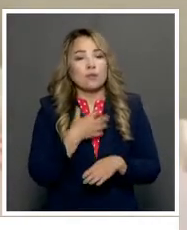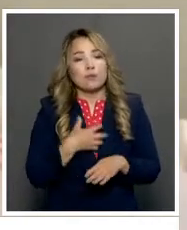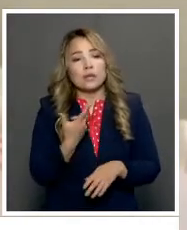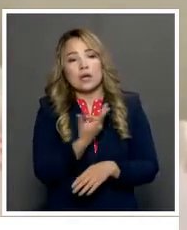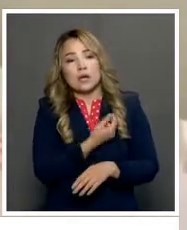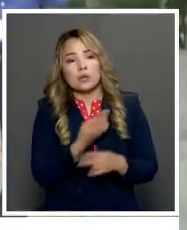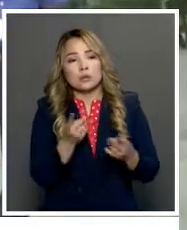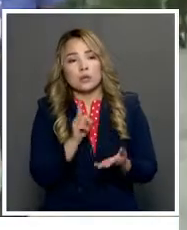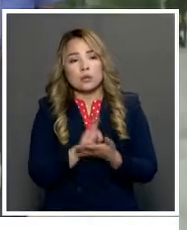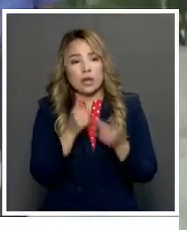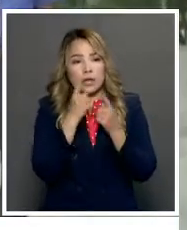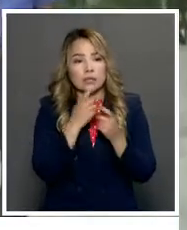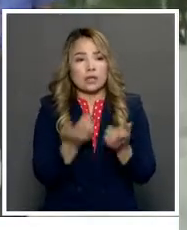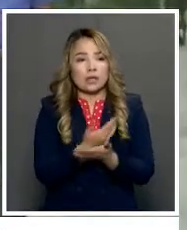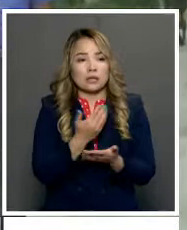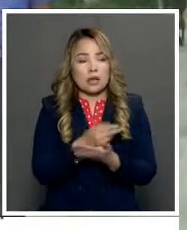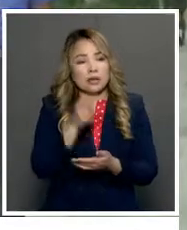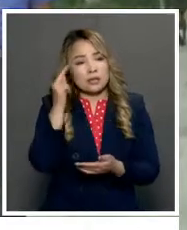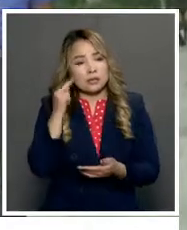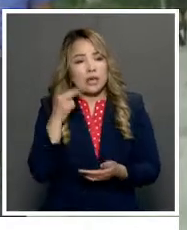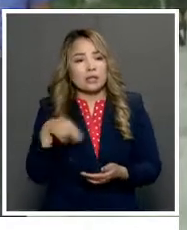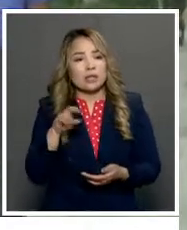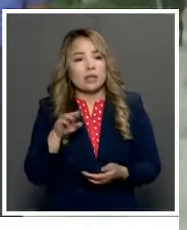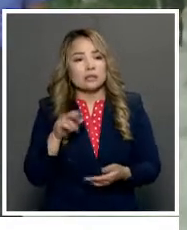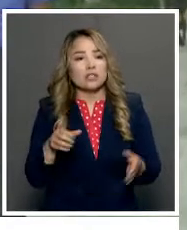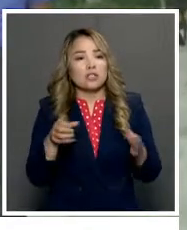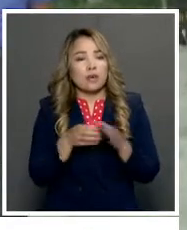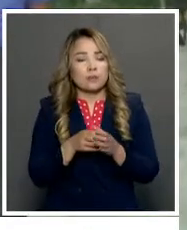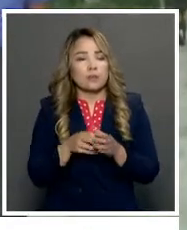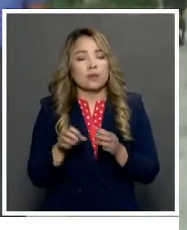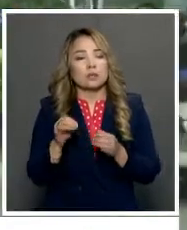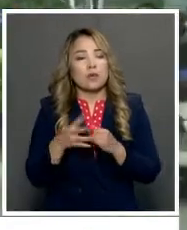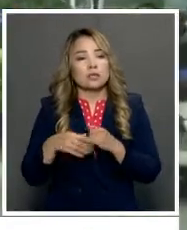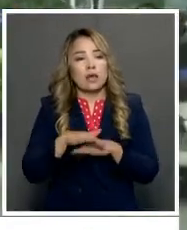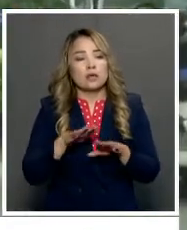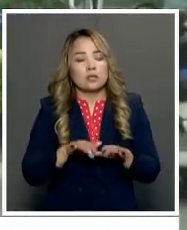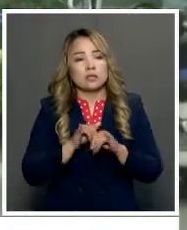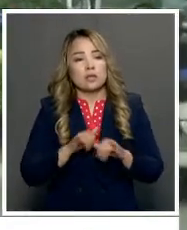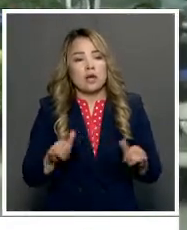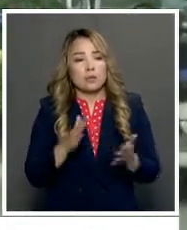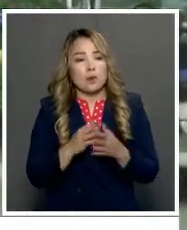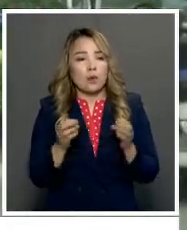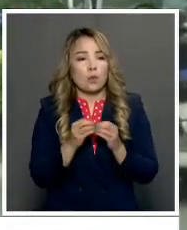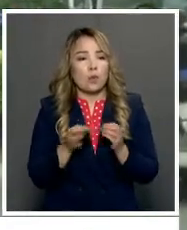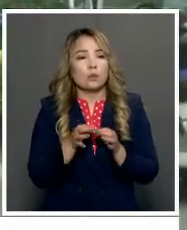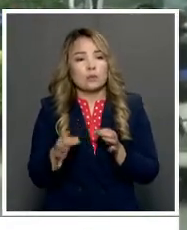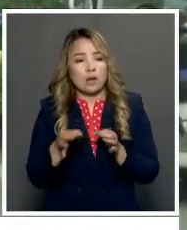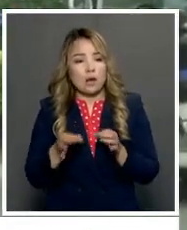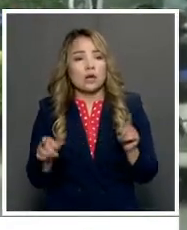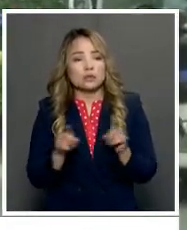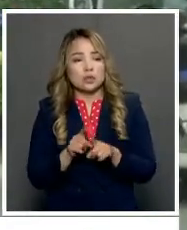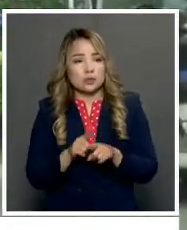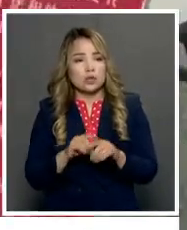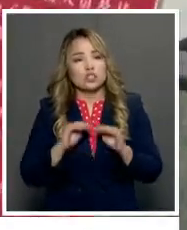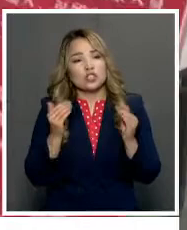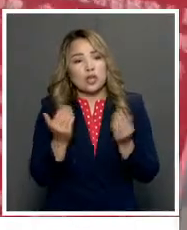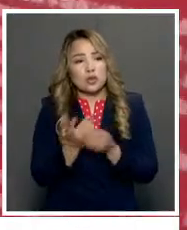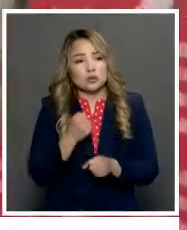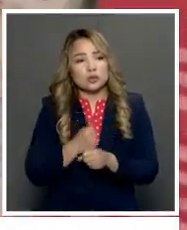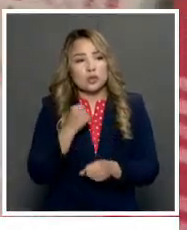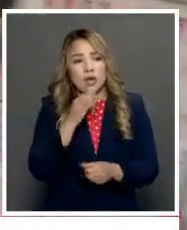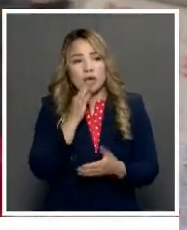екенін айтқым келеді. Қытайда коронавирустың дельта штамы 10 провинцияға тарады. Осыған орай бұл аймақтарда шектеу шаралары барынша күшейтілді.